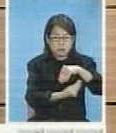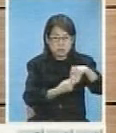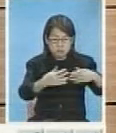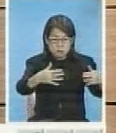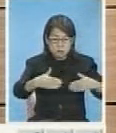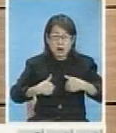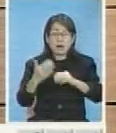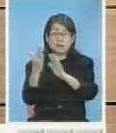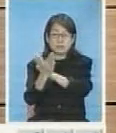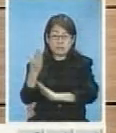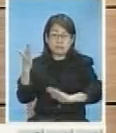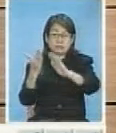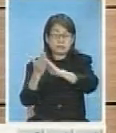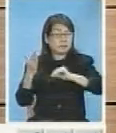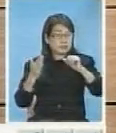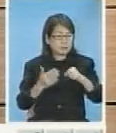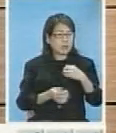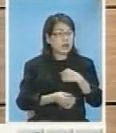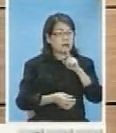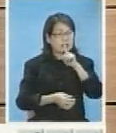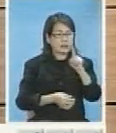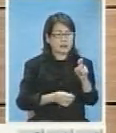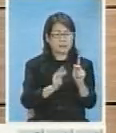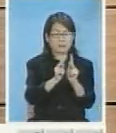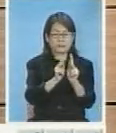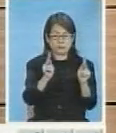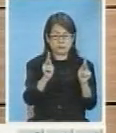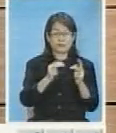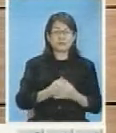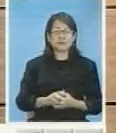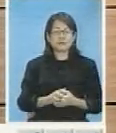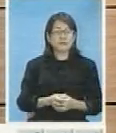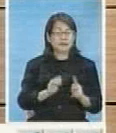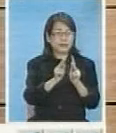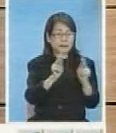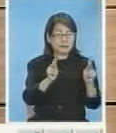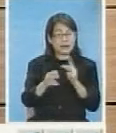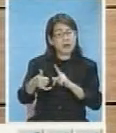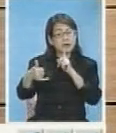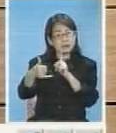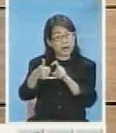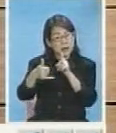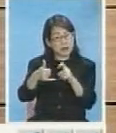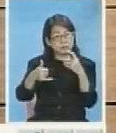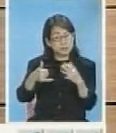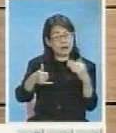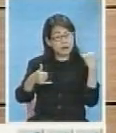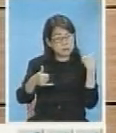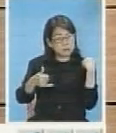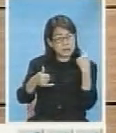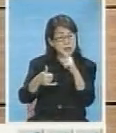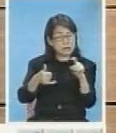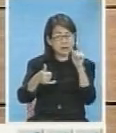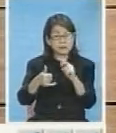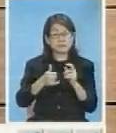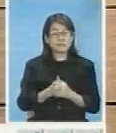ผมอยากเรียนถามคณะกรรมาธิการว่าได้มีการสอบถามเรื่องนี้บ้างหรือไม่โดยเฉพาะอย่